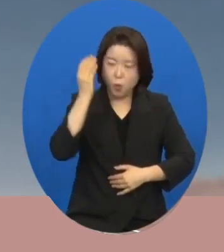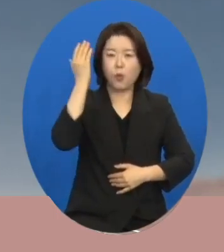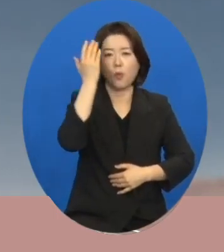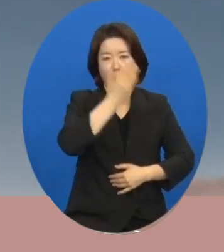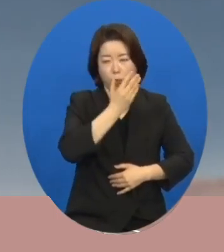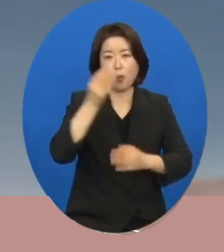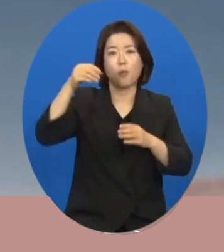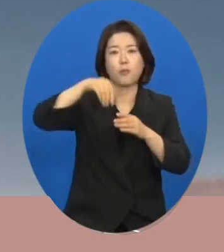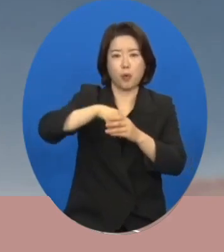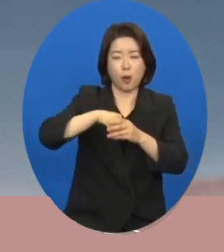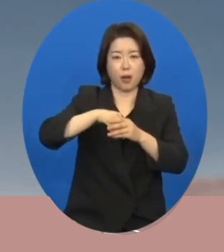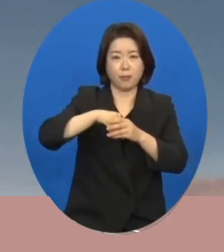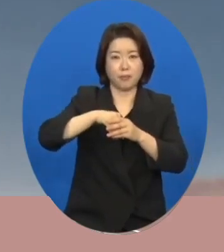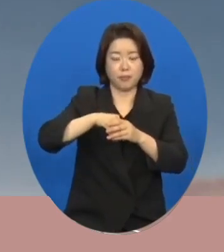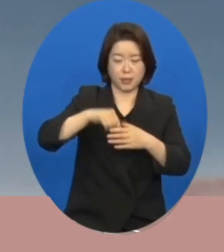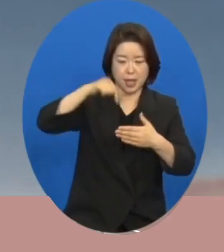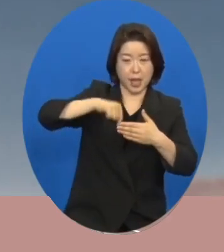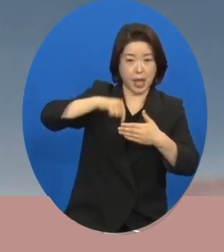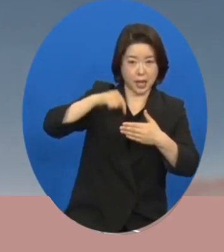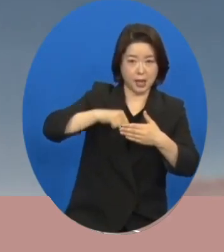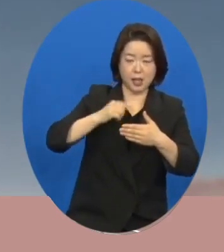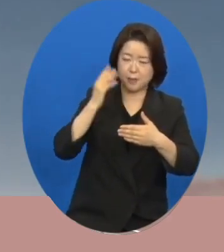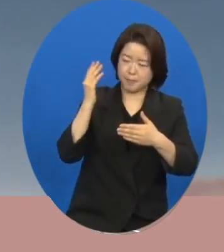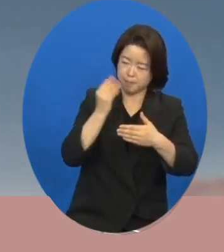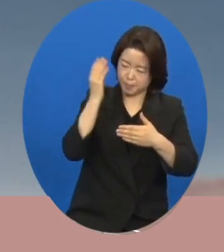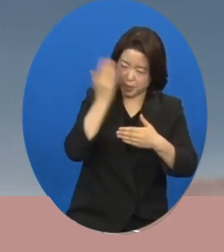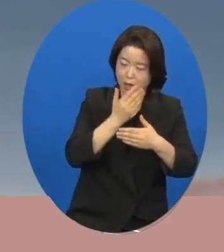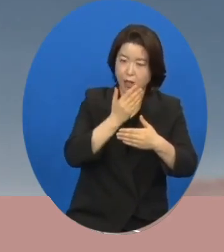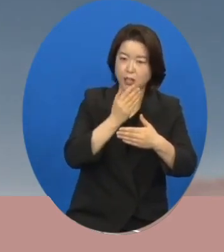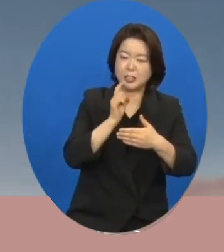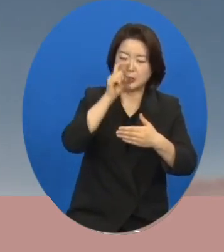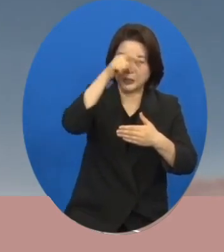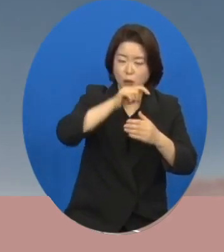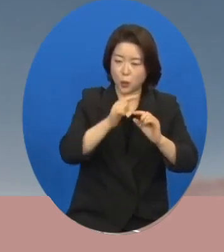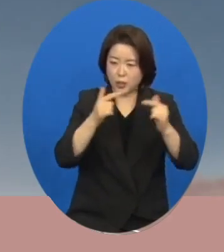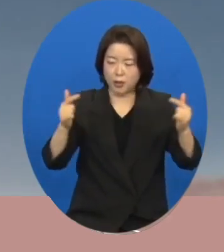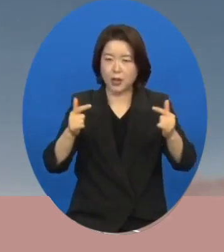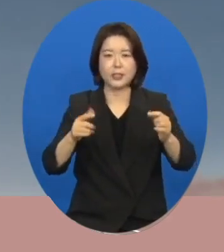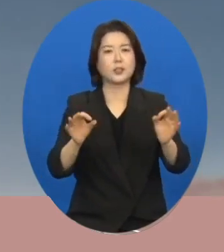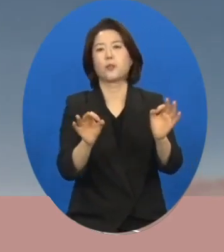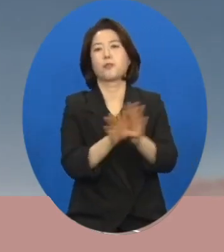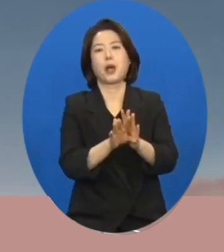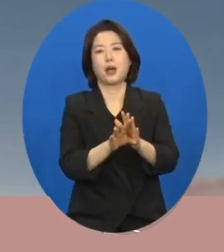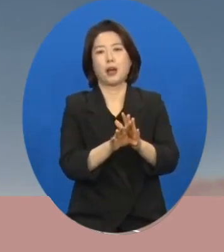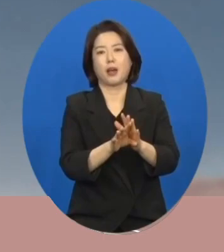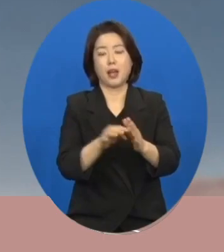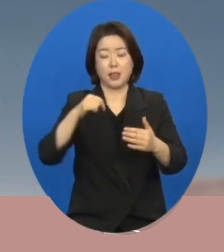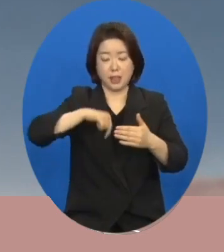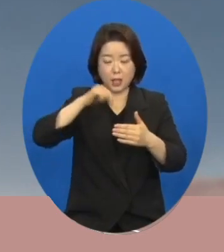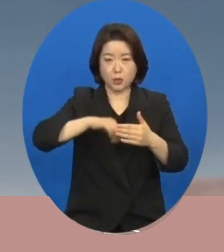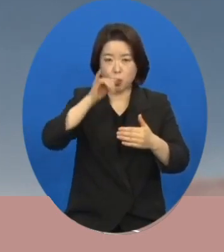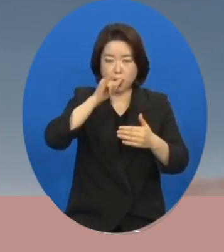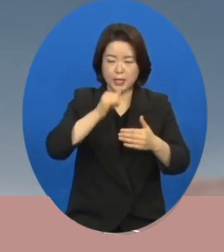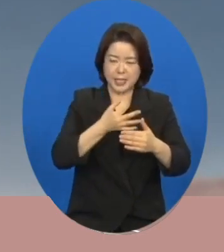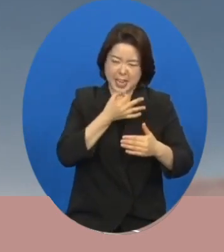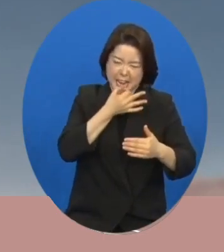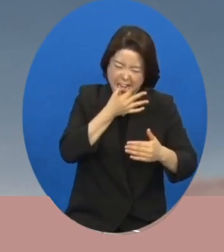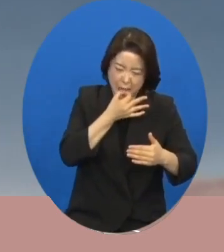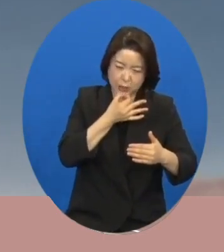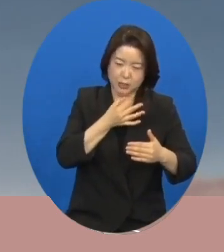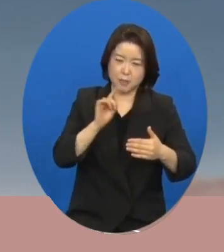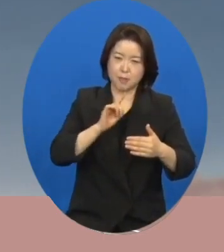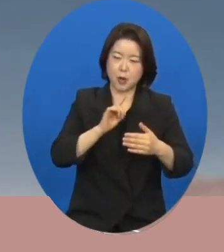뭐예요 우리 안에 정결함 그래서 불순물이 제거되 우리 안에 숨겨져 있는 야망과